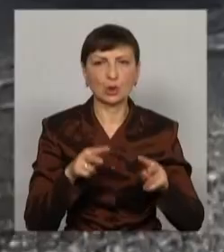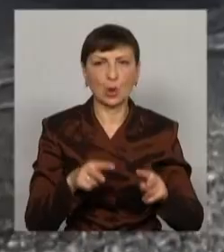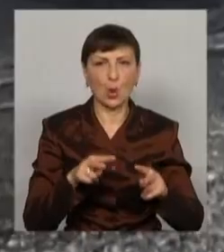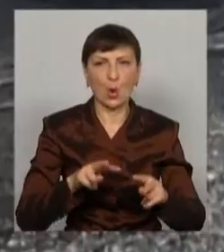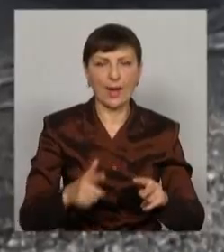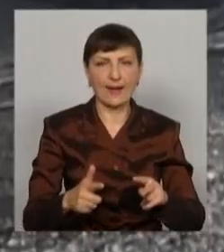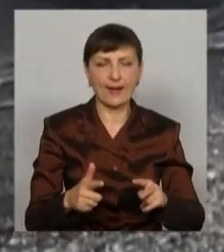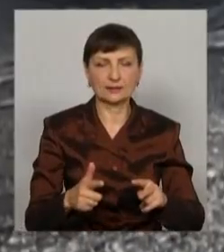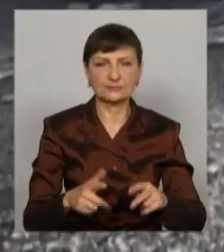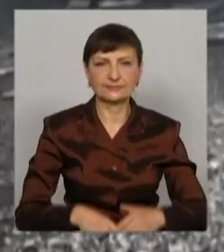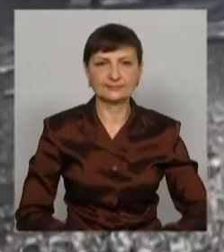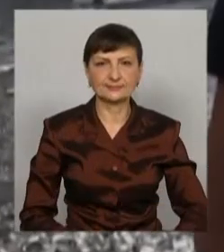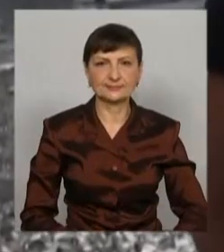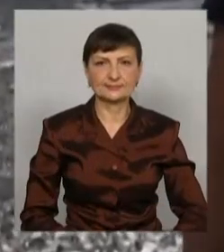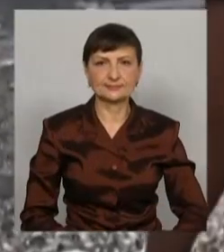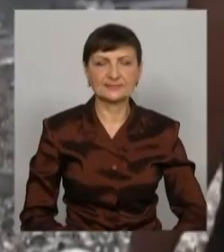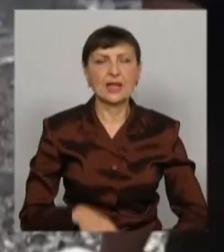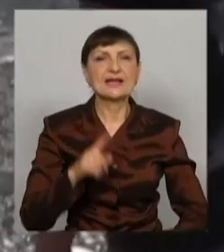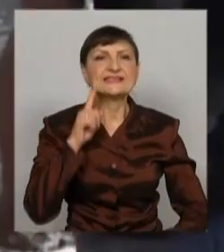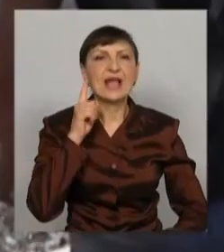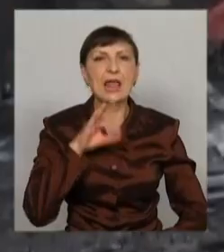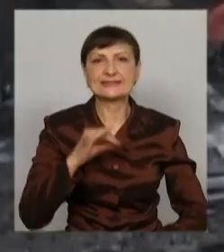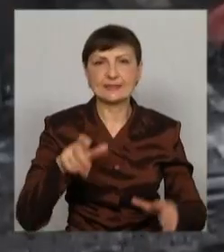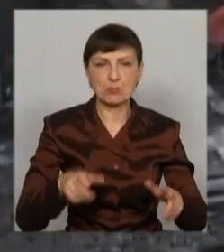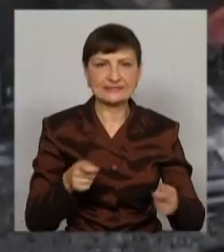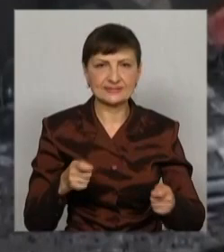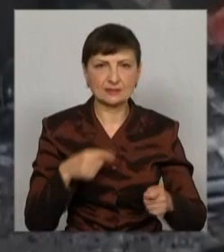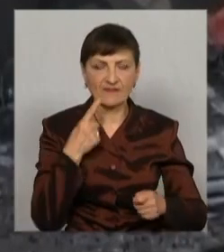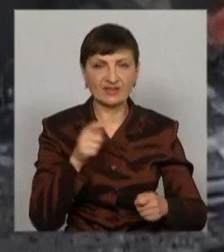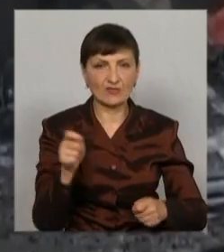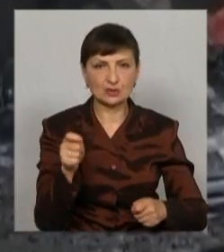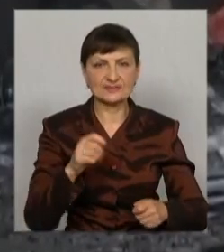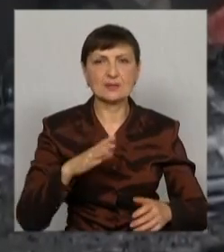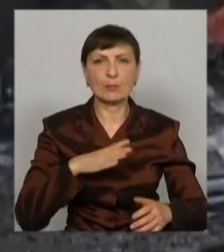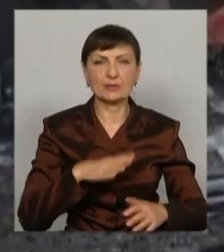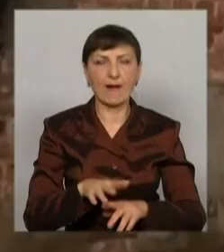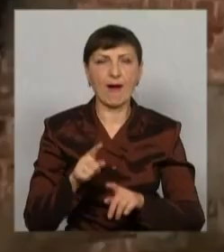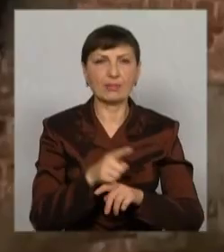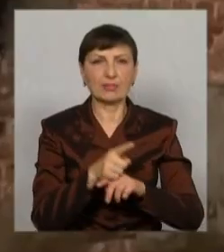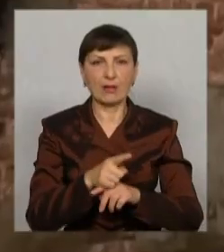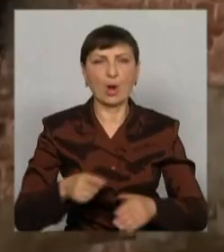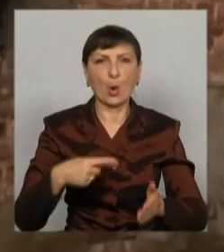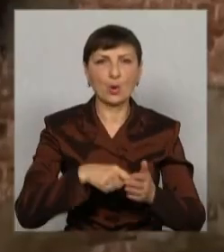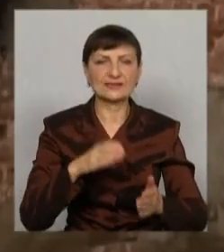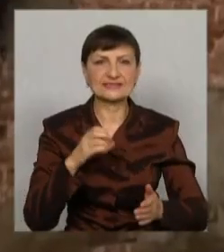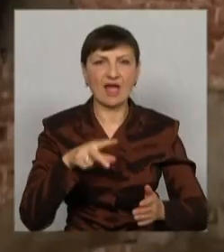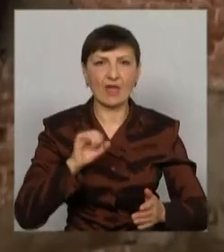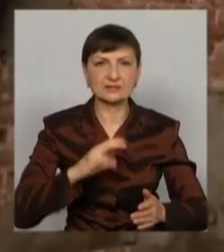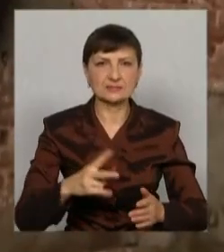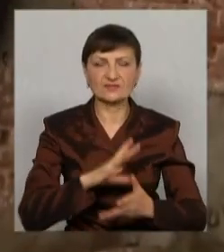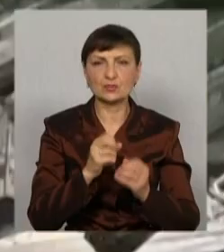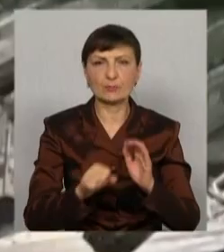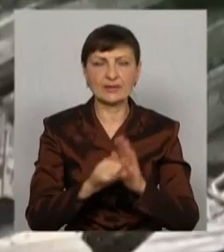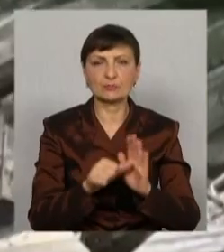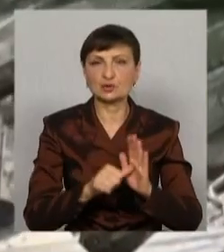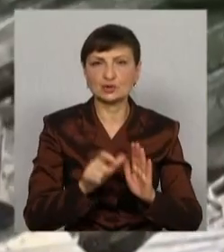города. Владимир Зеленский заявил, что в минувшее воскресенье была атака по городу Славянск. В результате погибли